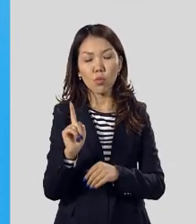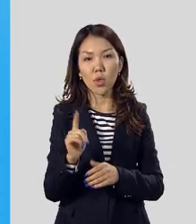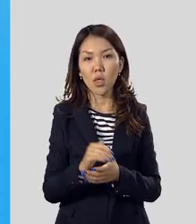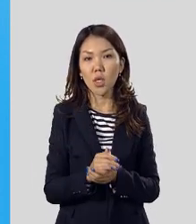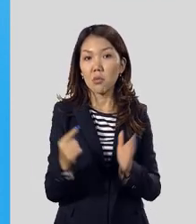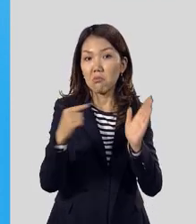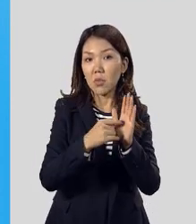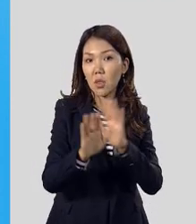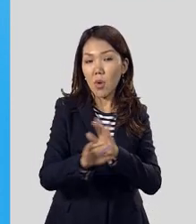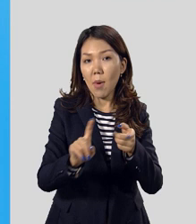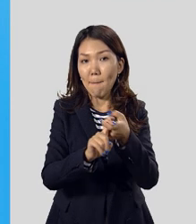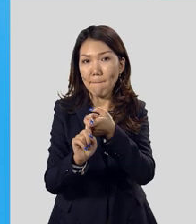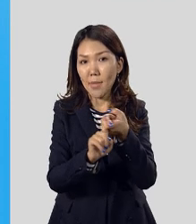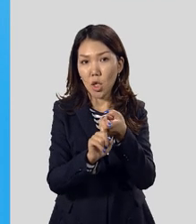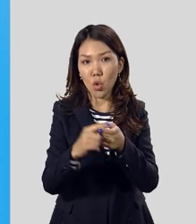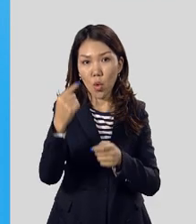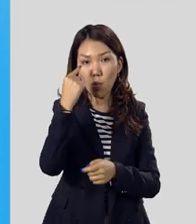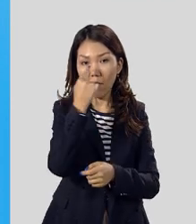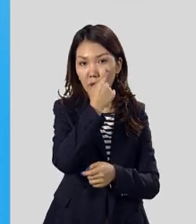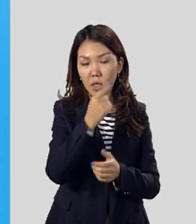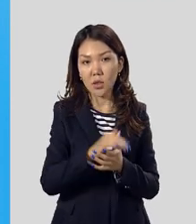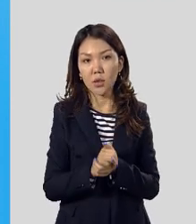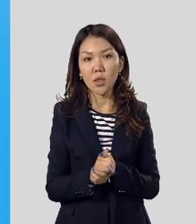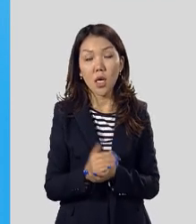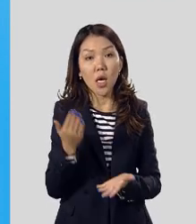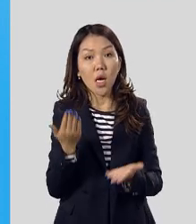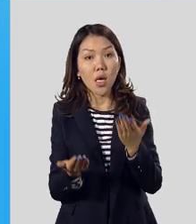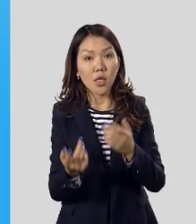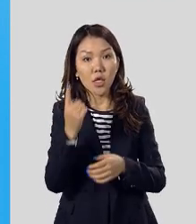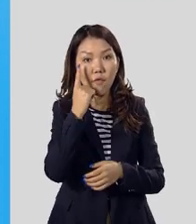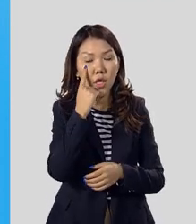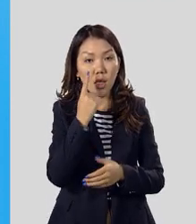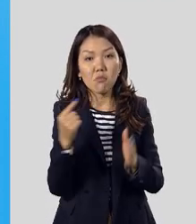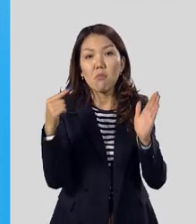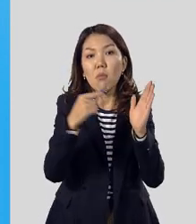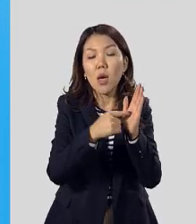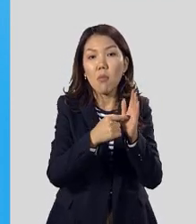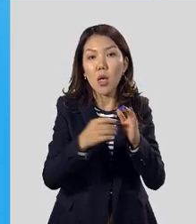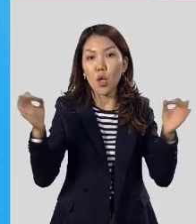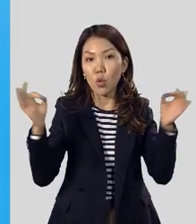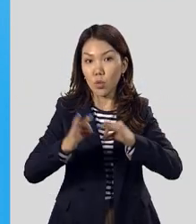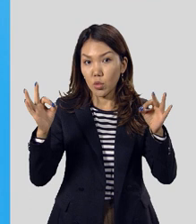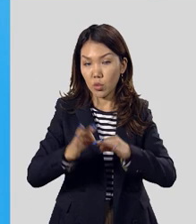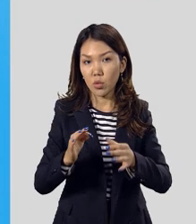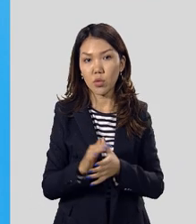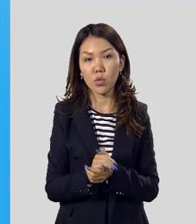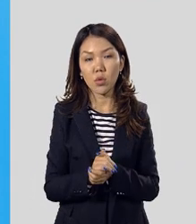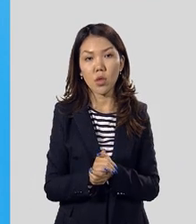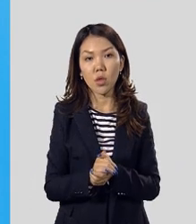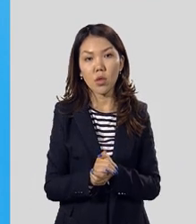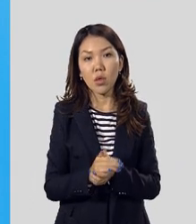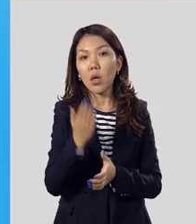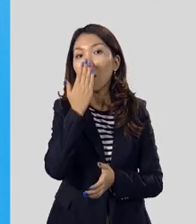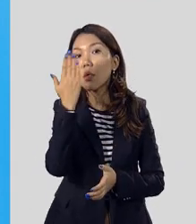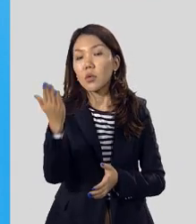не занести микробы и сор. Если в глаз попала соринка, обратитесь за помощью